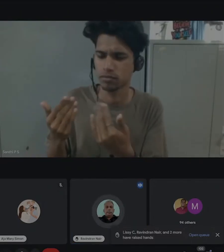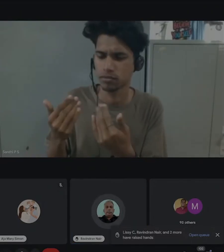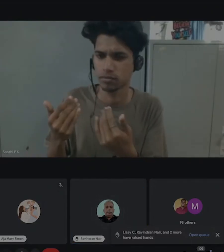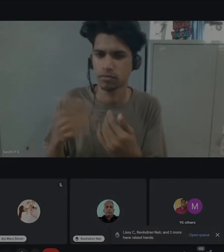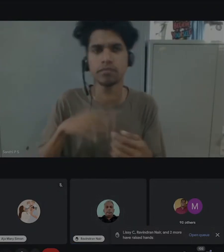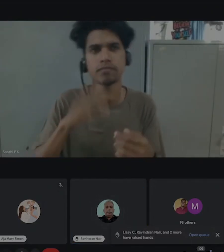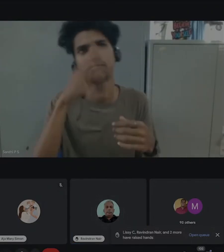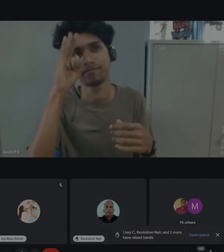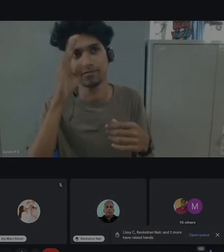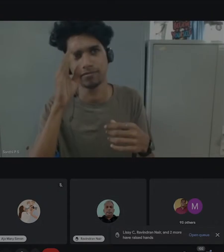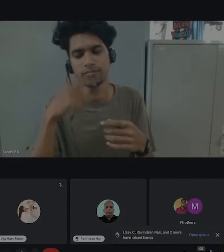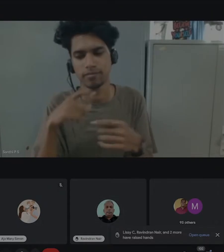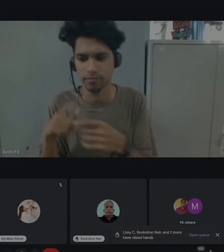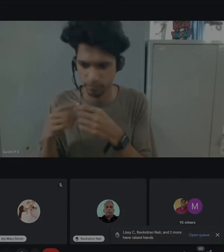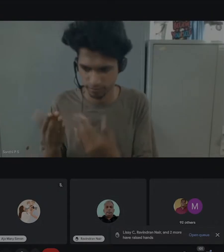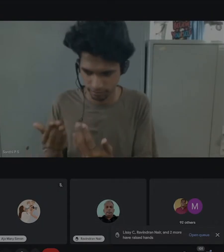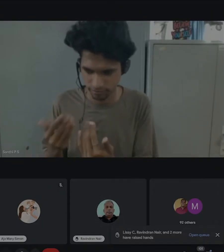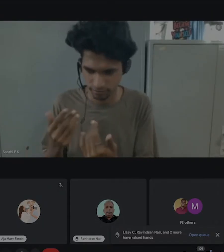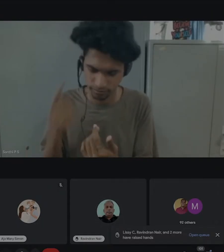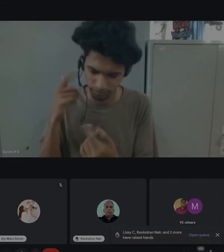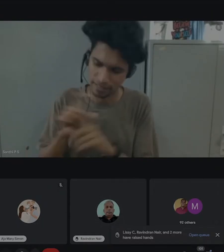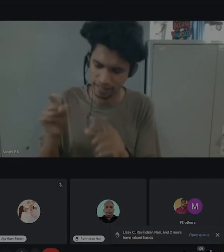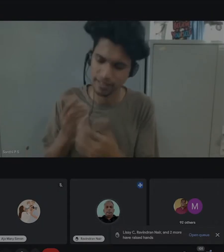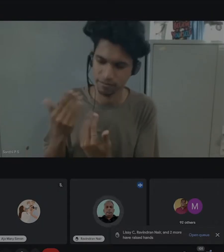ഹലോ ചോദിച്ചോളൂ സർ, കേൾക്കുന്നുണ്ട്.